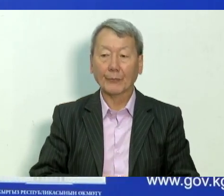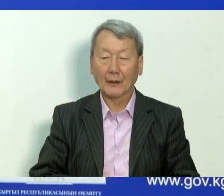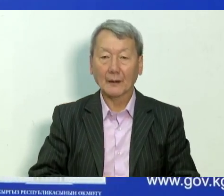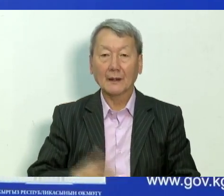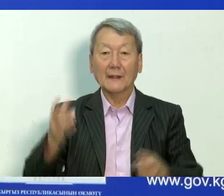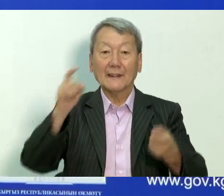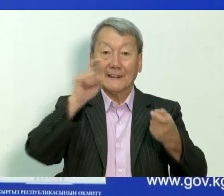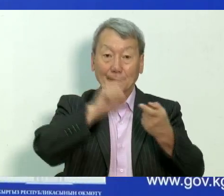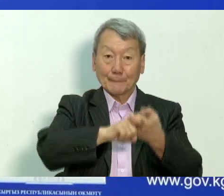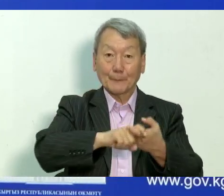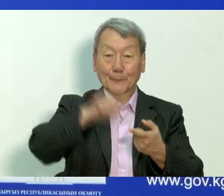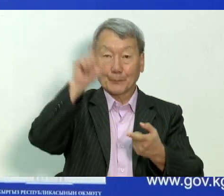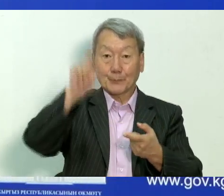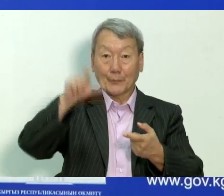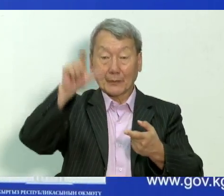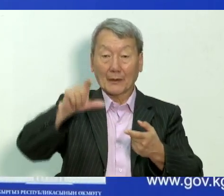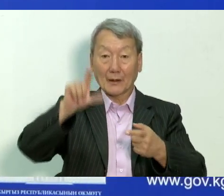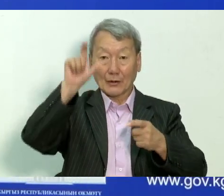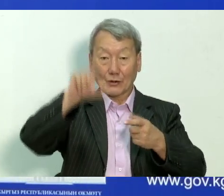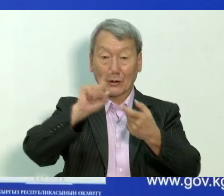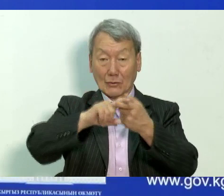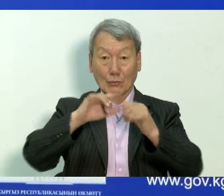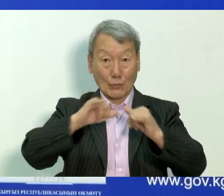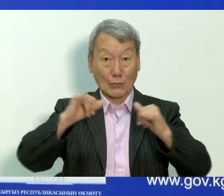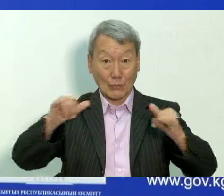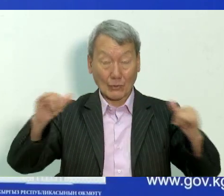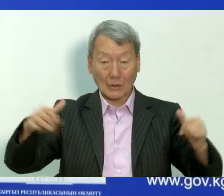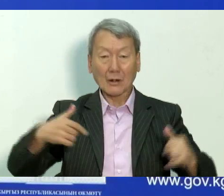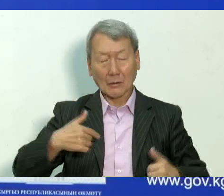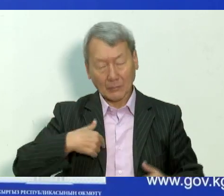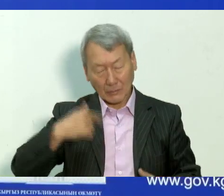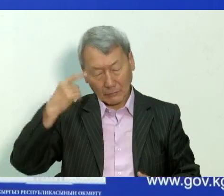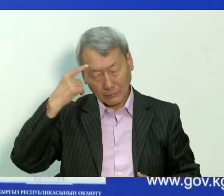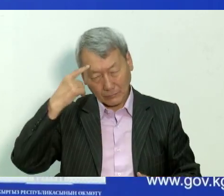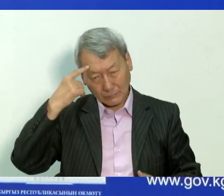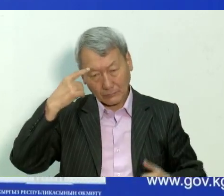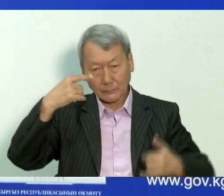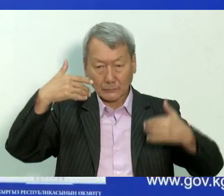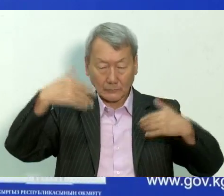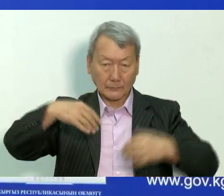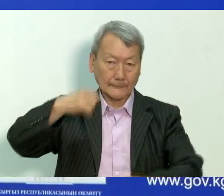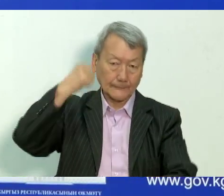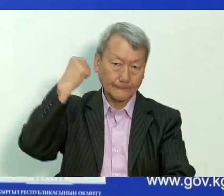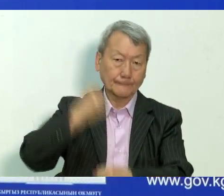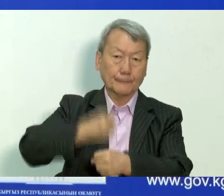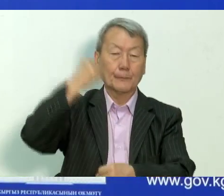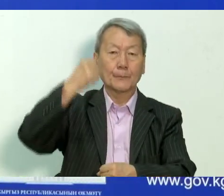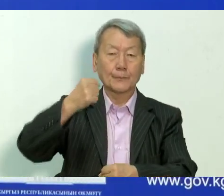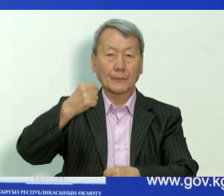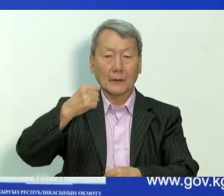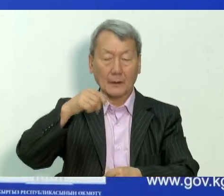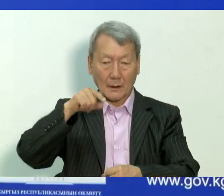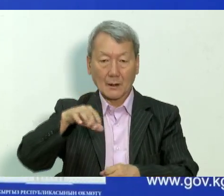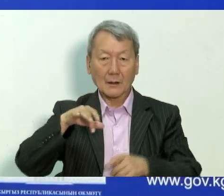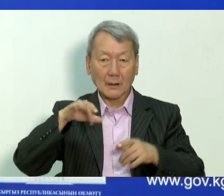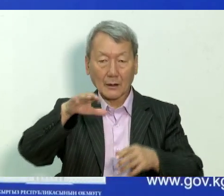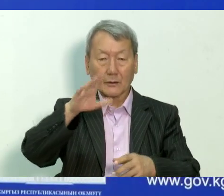В связи с увеличением количества зараженных граждан мы решили ужесточить некоторые меры и